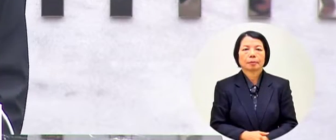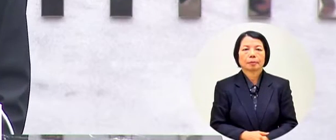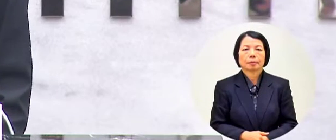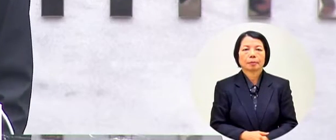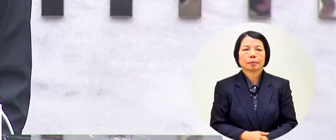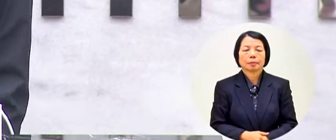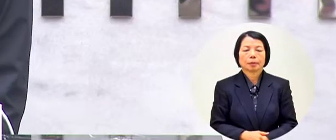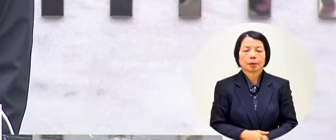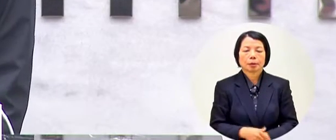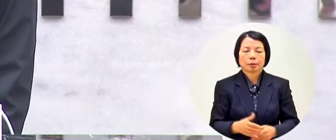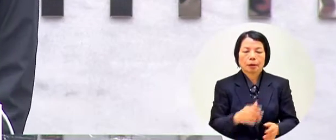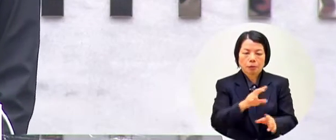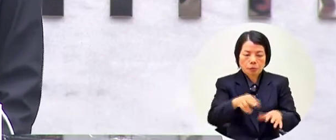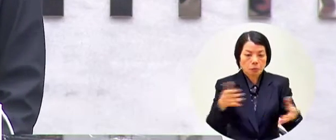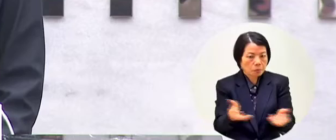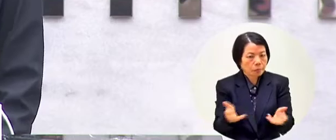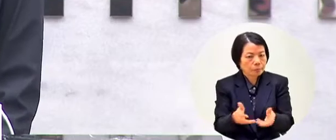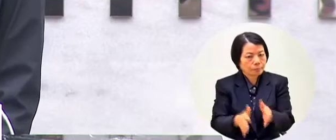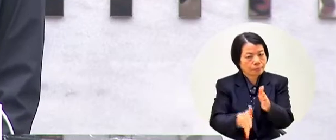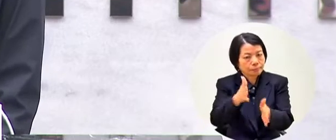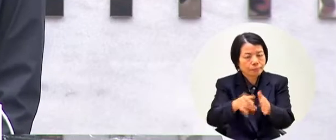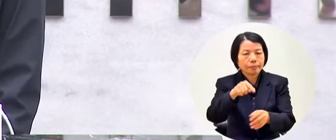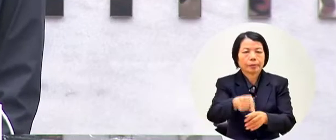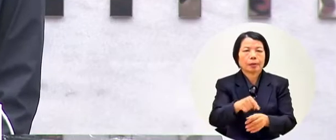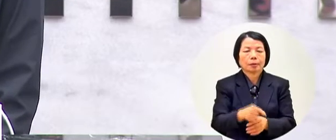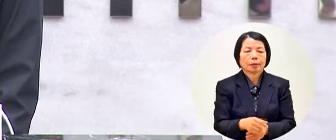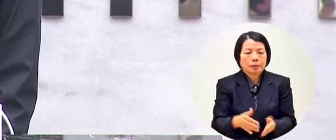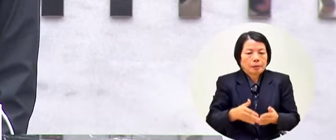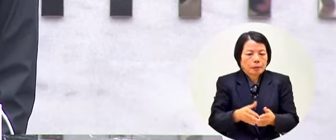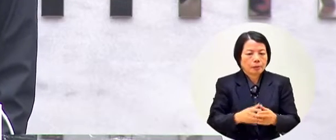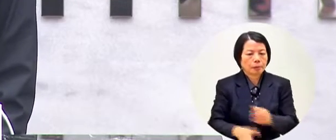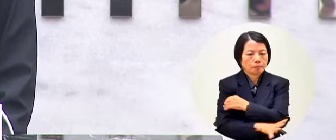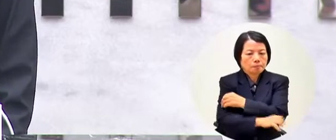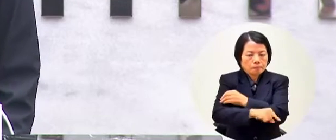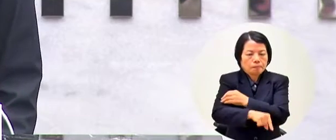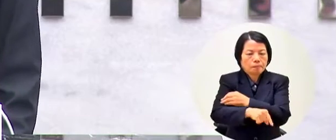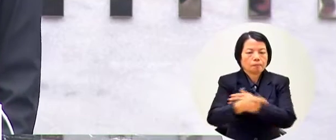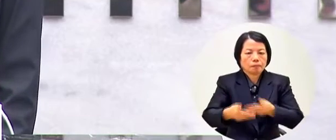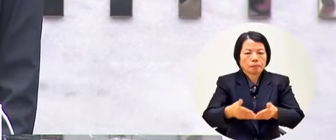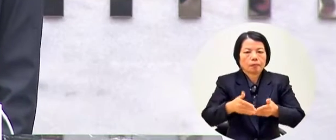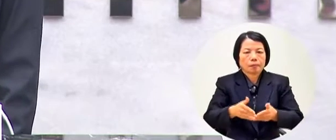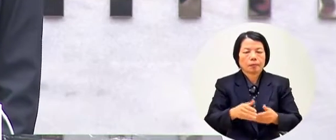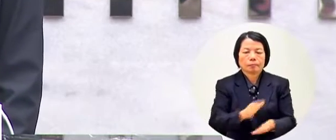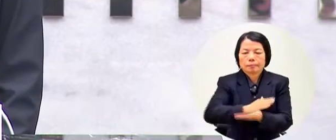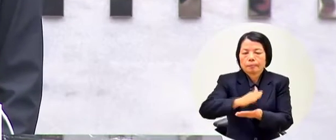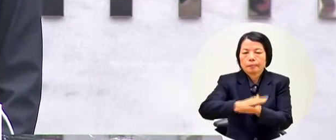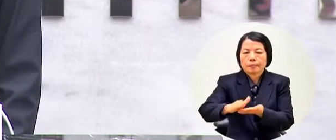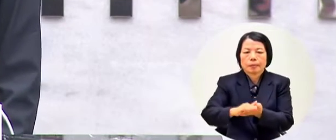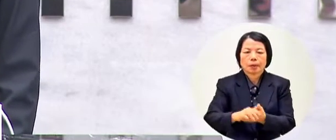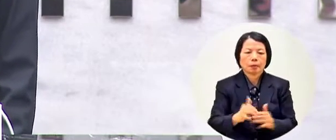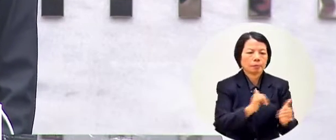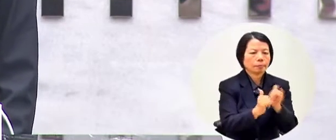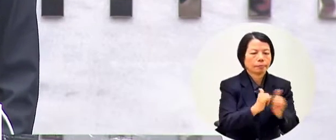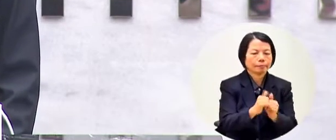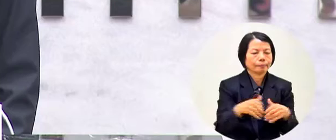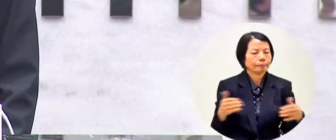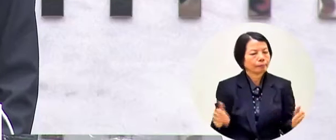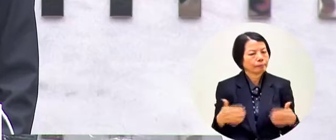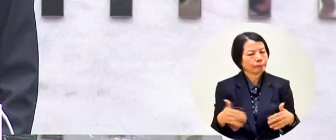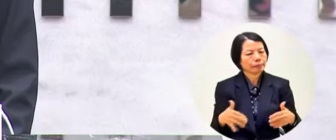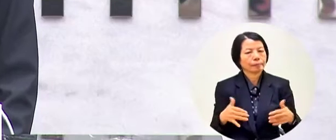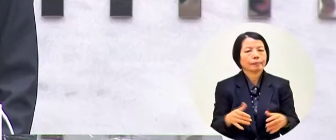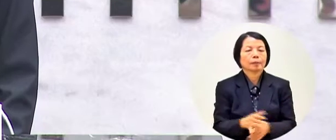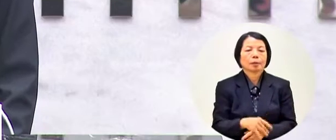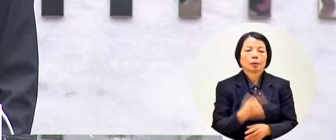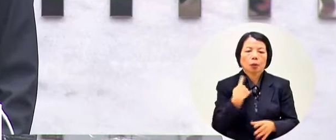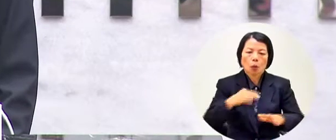在务实建设方面，我们希望进行扎根的建设工作，以解决市民的问题。公共运